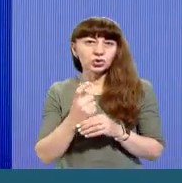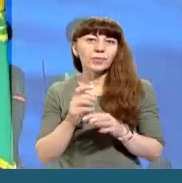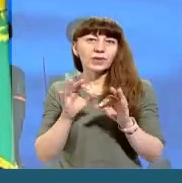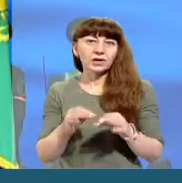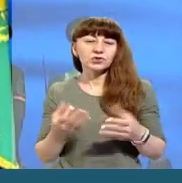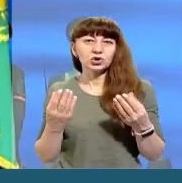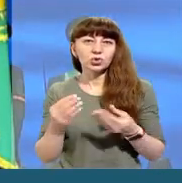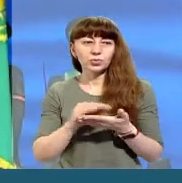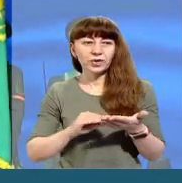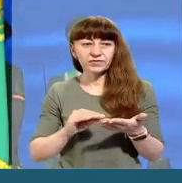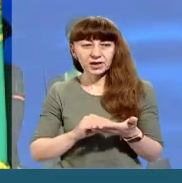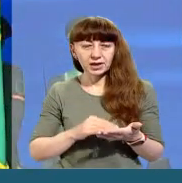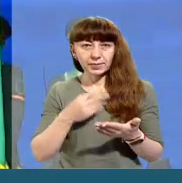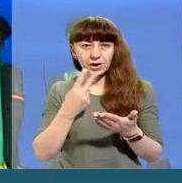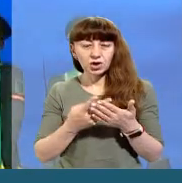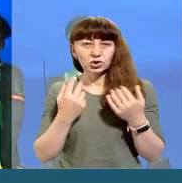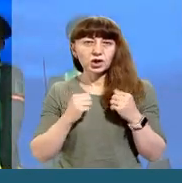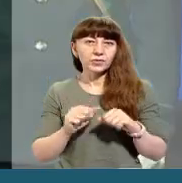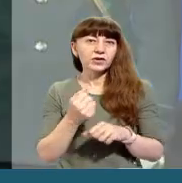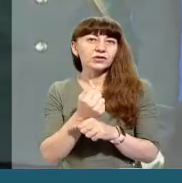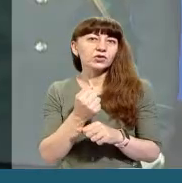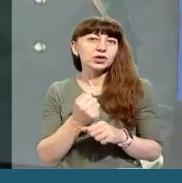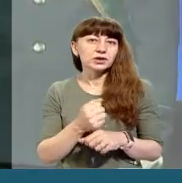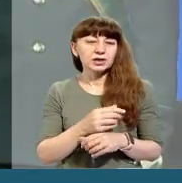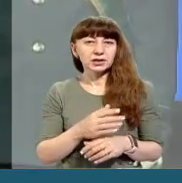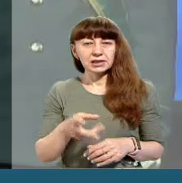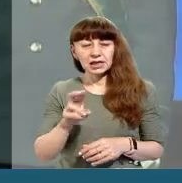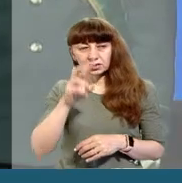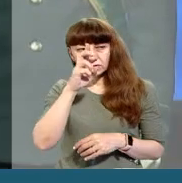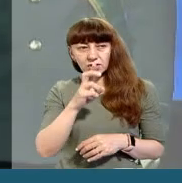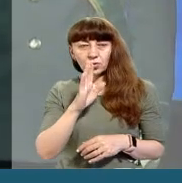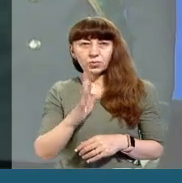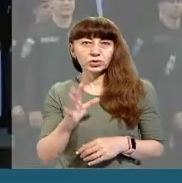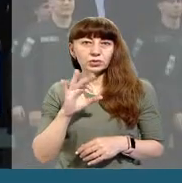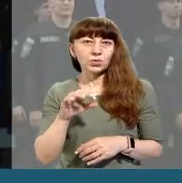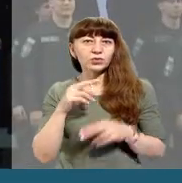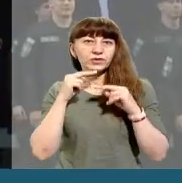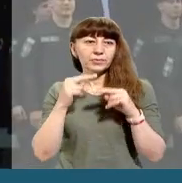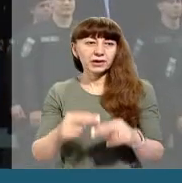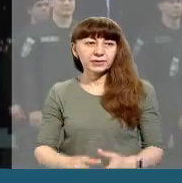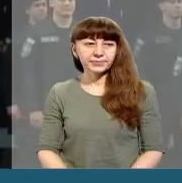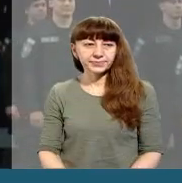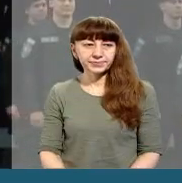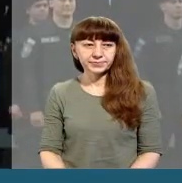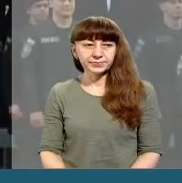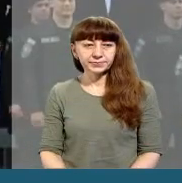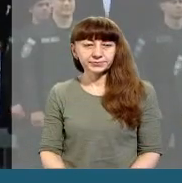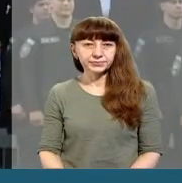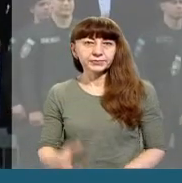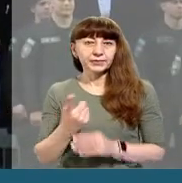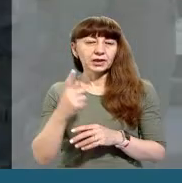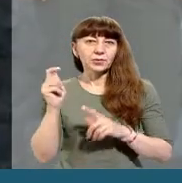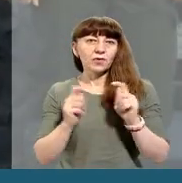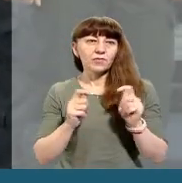білемін. Рәміздер күніне орайластырылған форумда марапаттау рәсімінен бөлек концерттік бағдарлама ұсынылды. Өнерін туған өлкеге